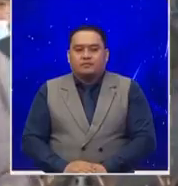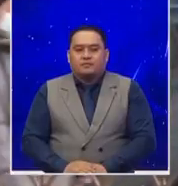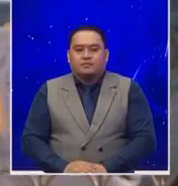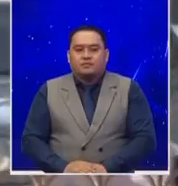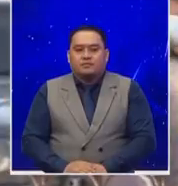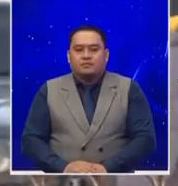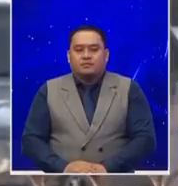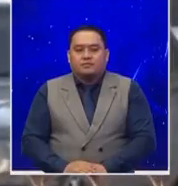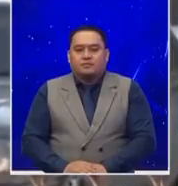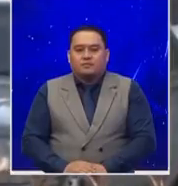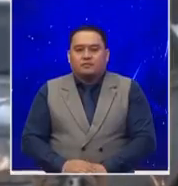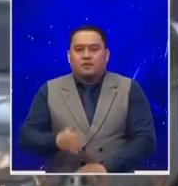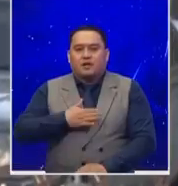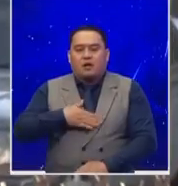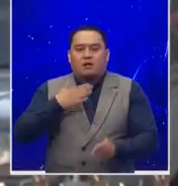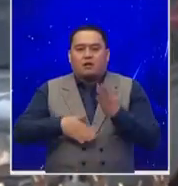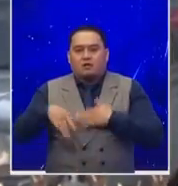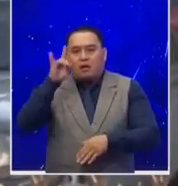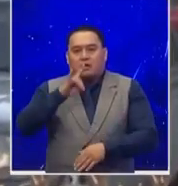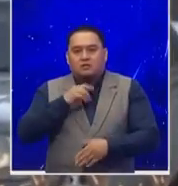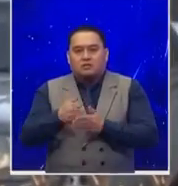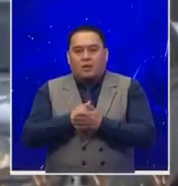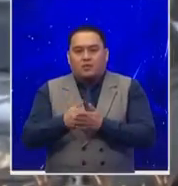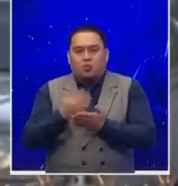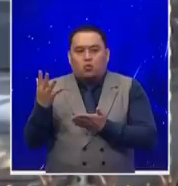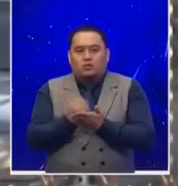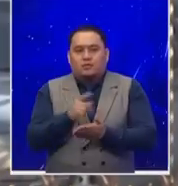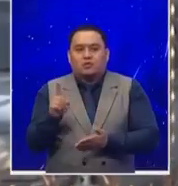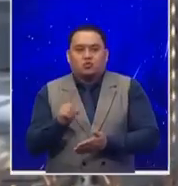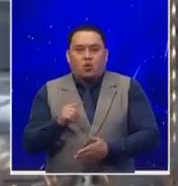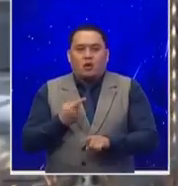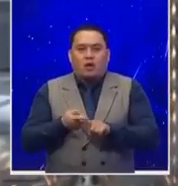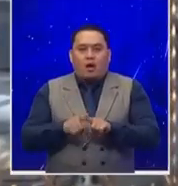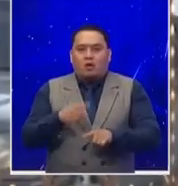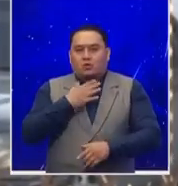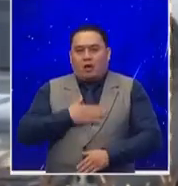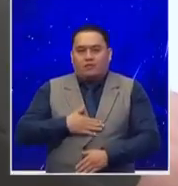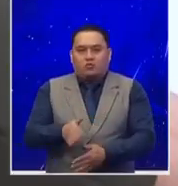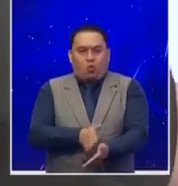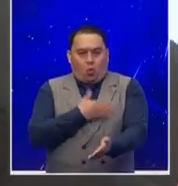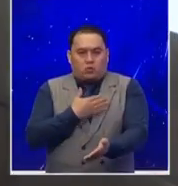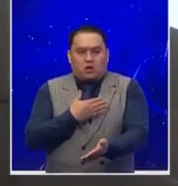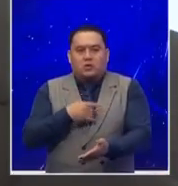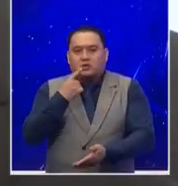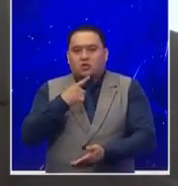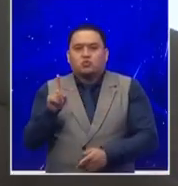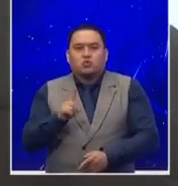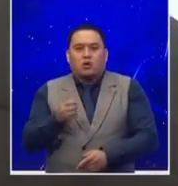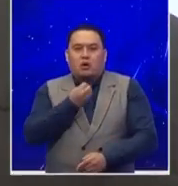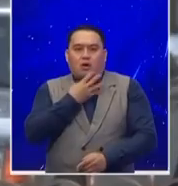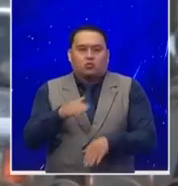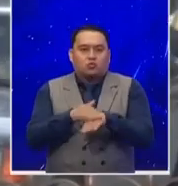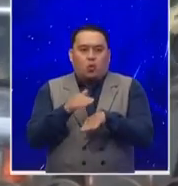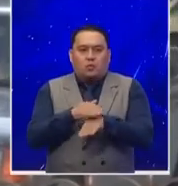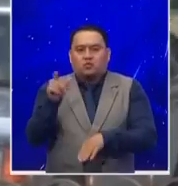Я рад, что в Казахстане есть такие люди, которые могут добиться успеха, ни на что не смотря. Я смотрю его довольно долго. Я могу сказать, что он очень хороший и